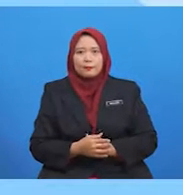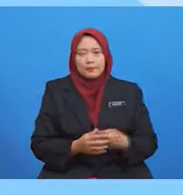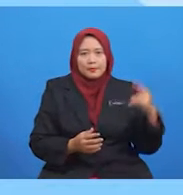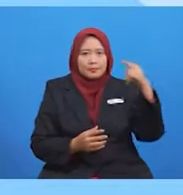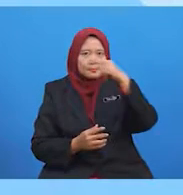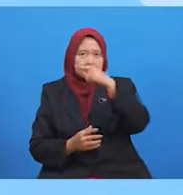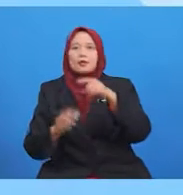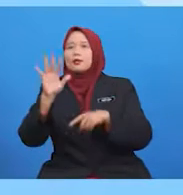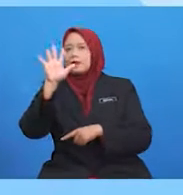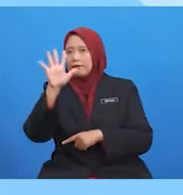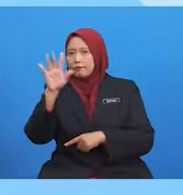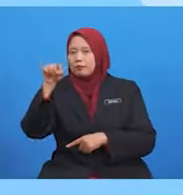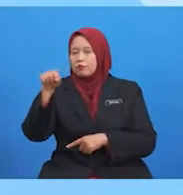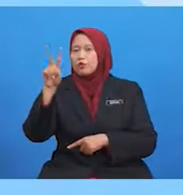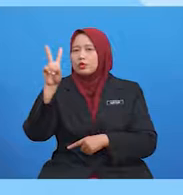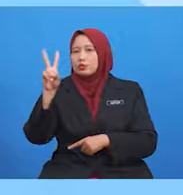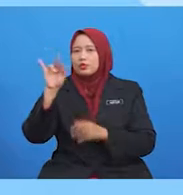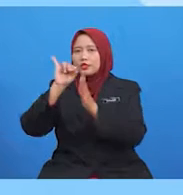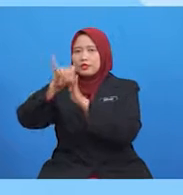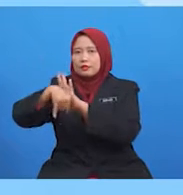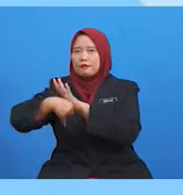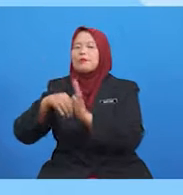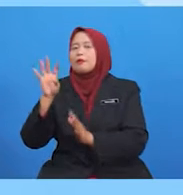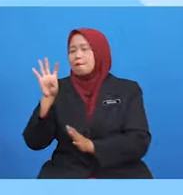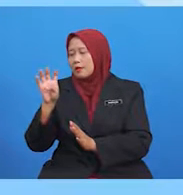5.2 jam, 40 gram.